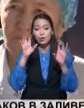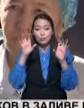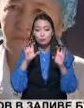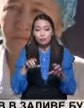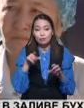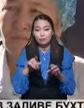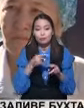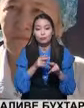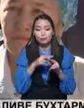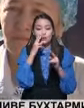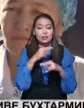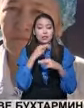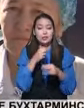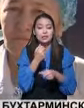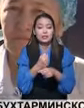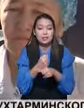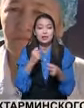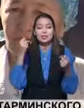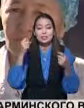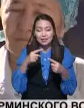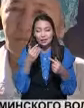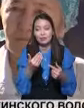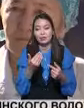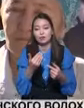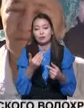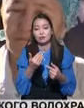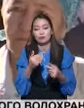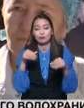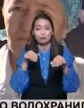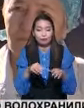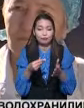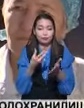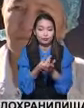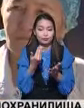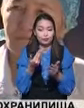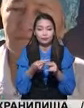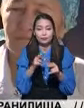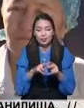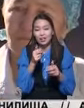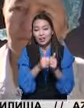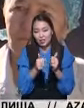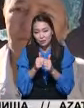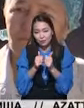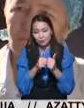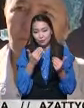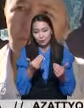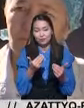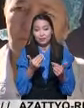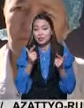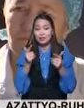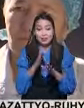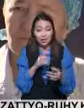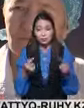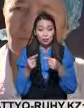будет пересмотрена и сделаны соответствующие внесения. А после данных внесений, также если не придем к соглашению, то